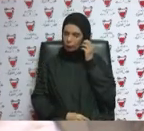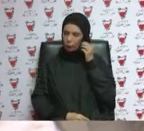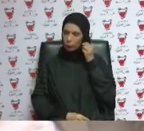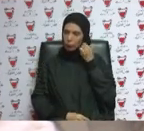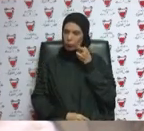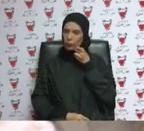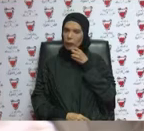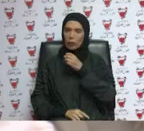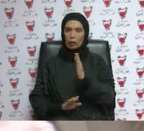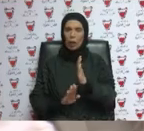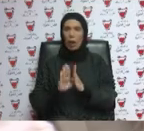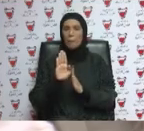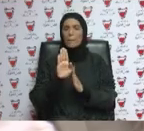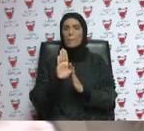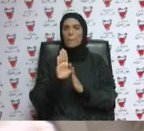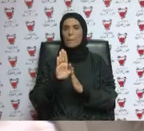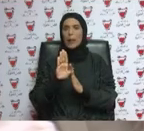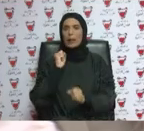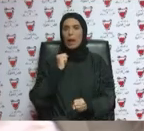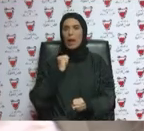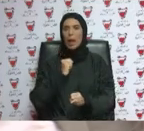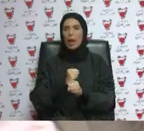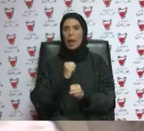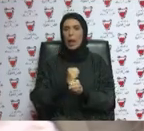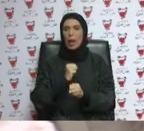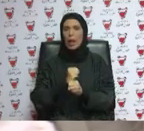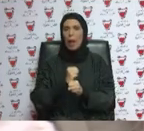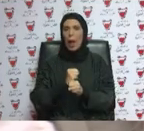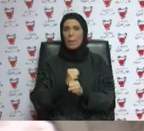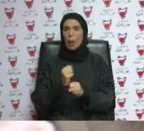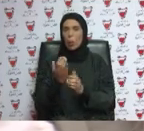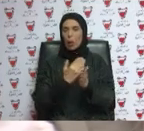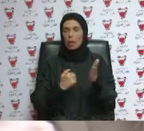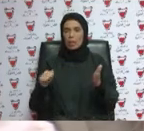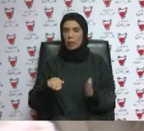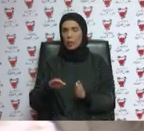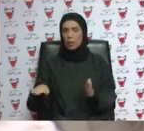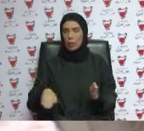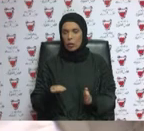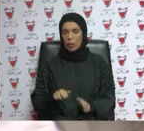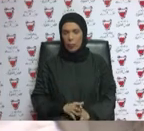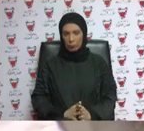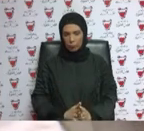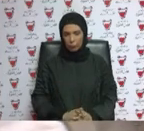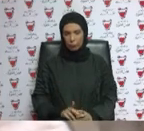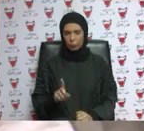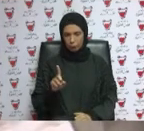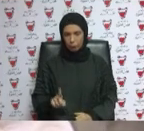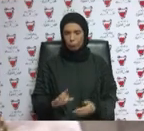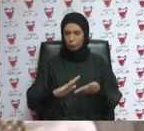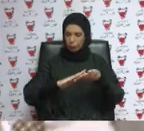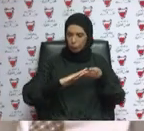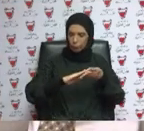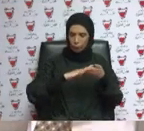تنمية الاقتصاد الوطني وتوظيف البحرينيين في هذا المجال الخاص. فنحن يعني اليوم نساندهم